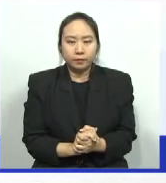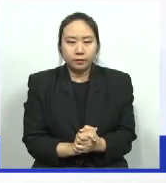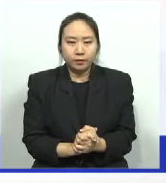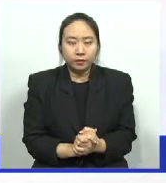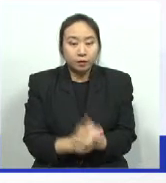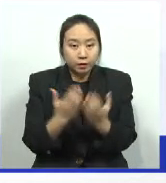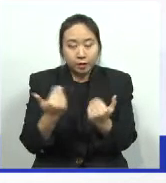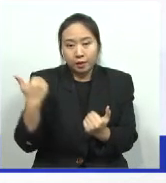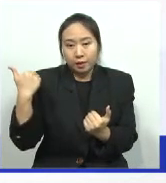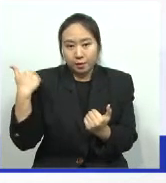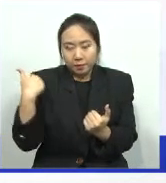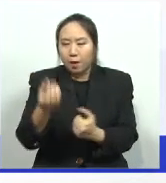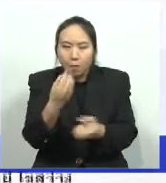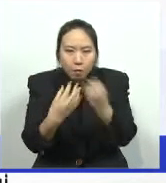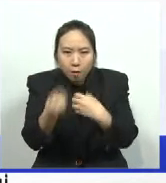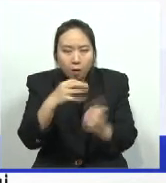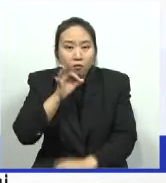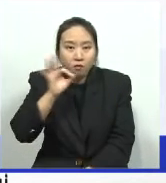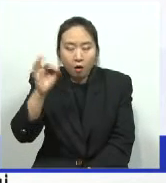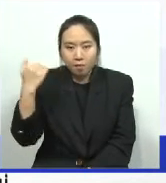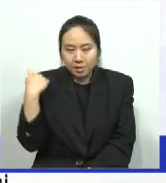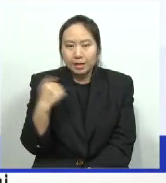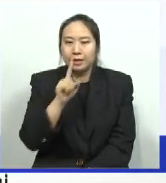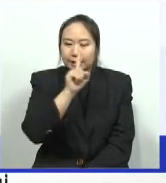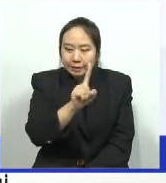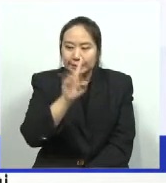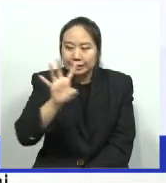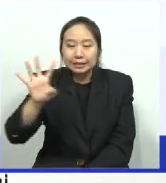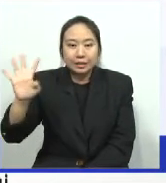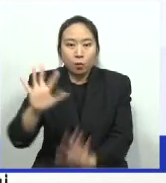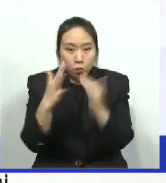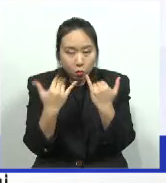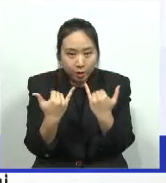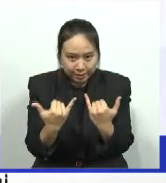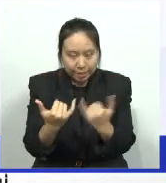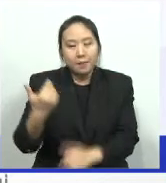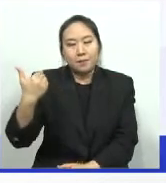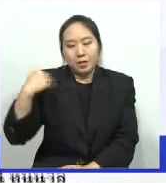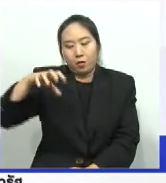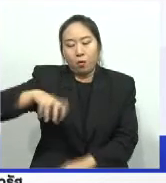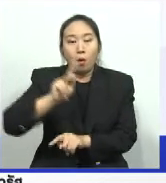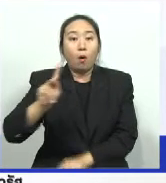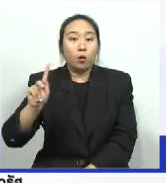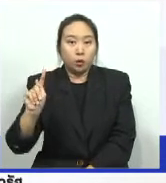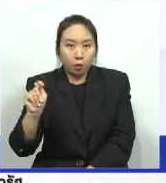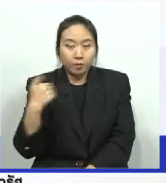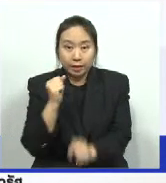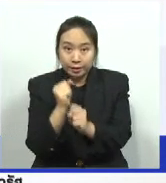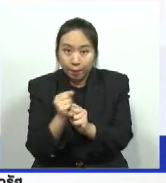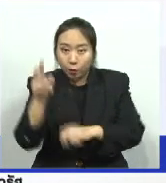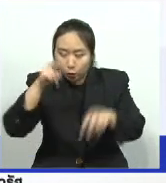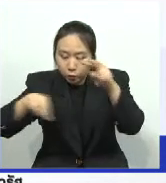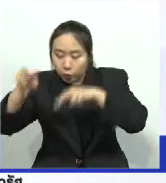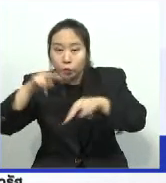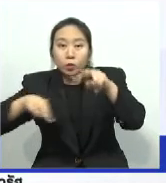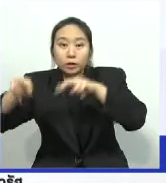ซึ่งเรื่องที่มีการแจ้งเหตุเข้ามาเนี่ยครับ1444เนี่ยนะครับเข้ามาในวันนี้ทางสำนักงานกกต.ก็จะดำเนินการตรวจสอบข้อเท็จจริ